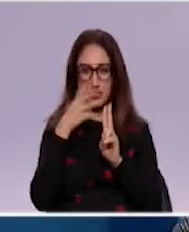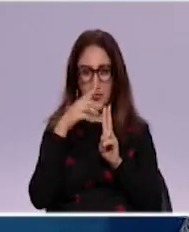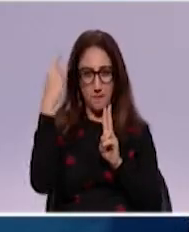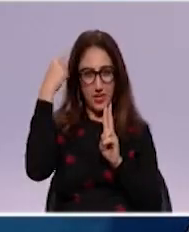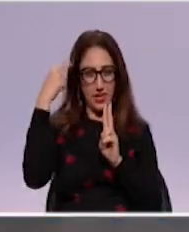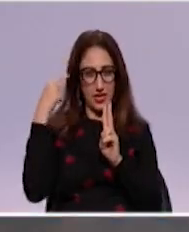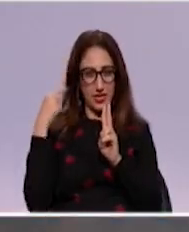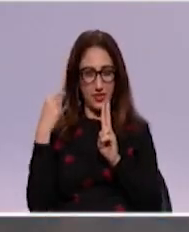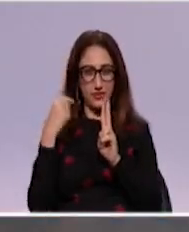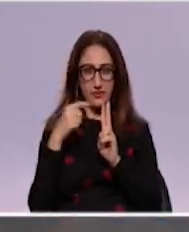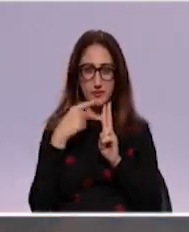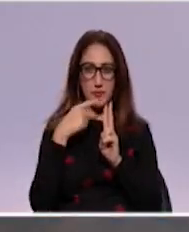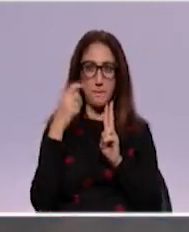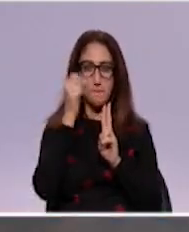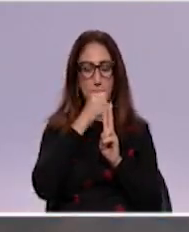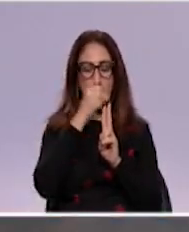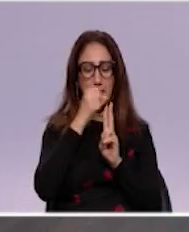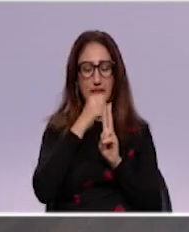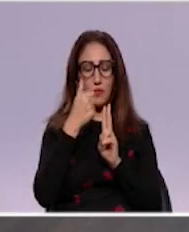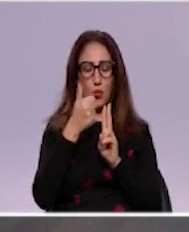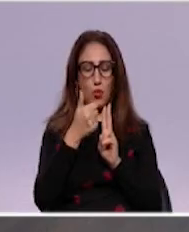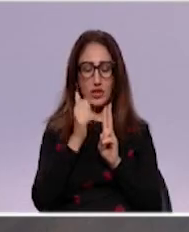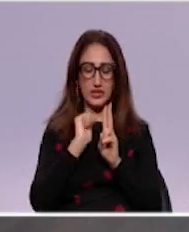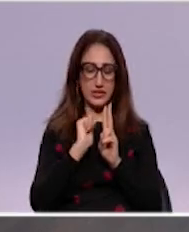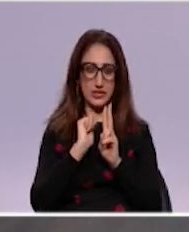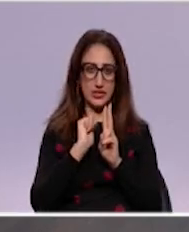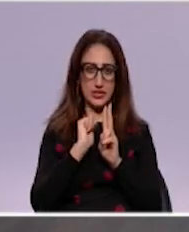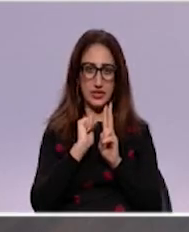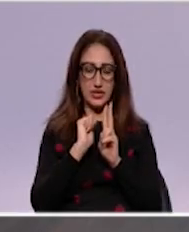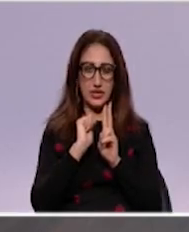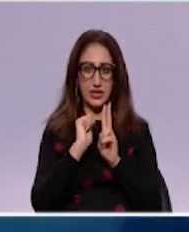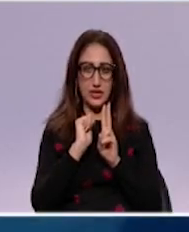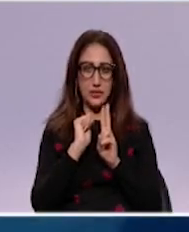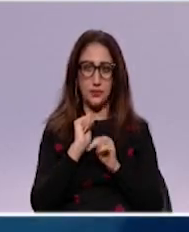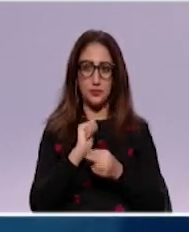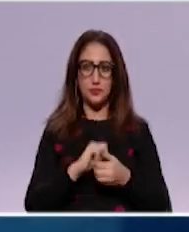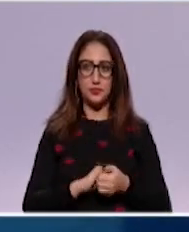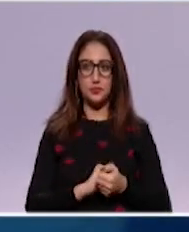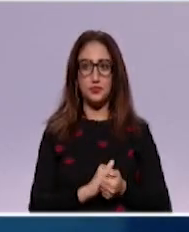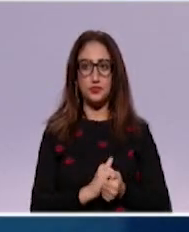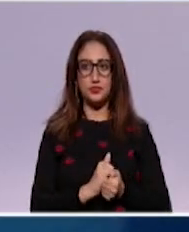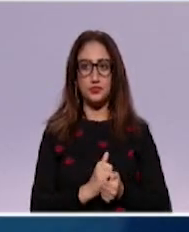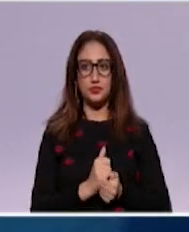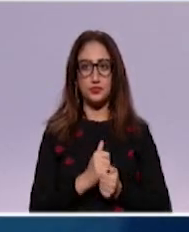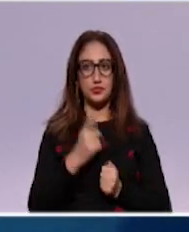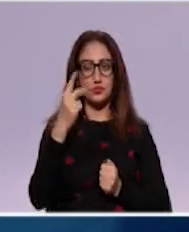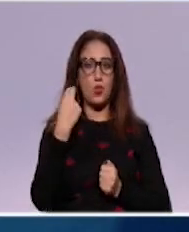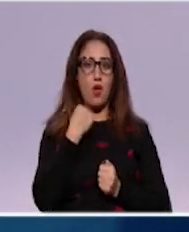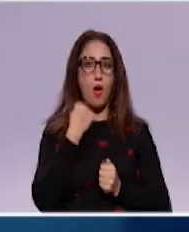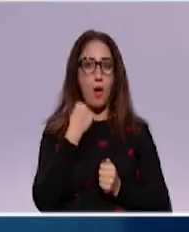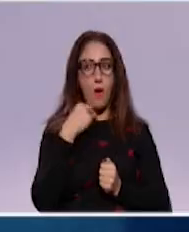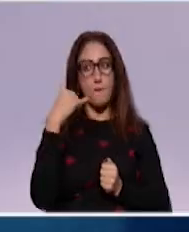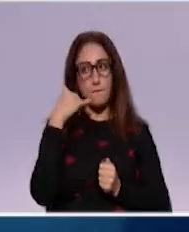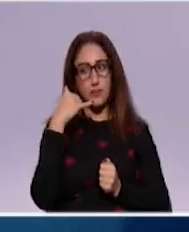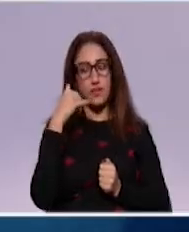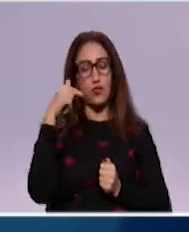شمس الزناتي ما كلمونيش ولا وحطوا عليا كلام وانا نمر تليفوني مع معظم